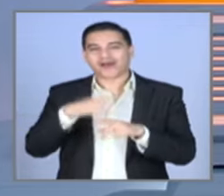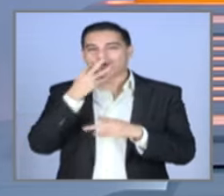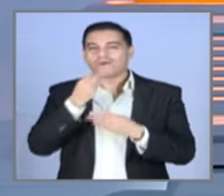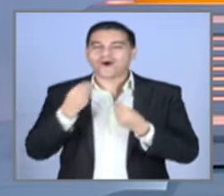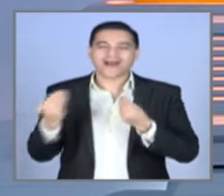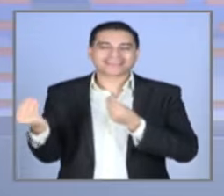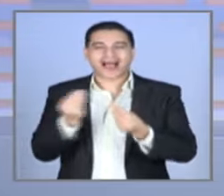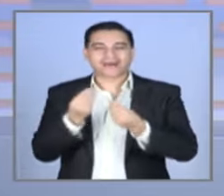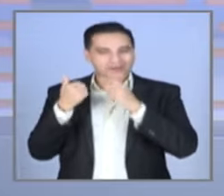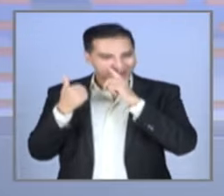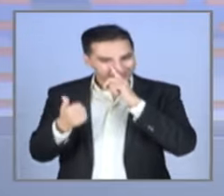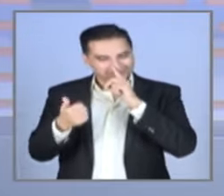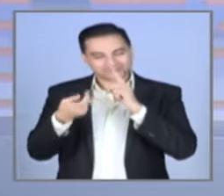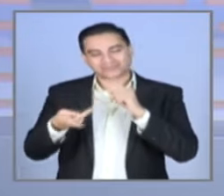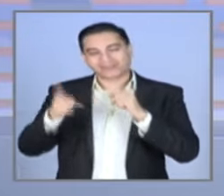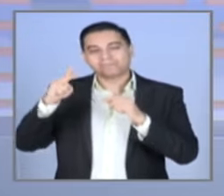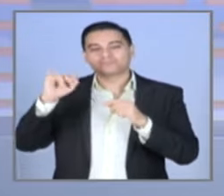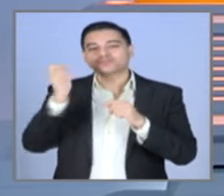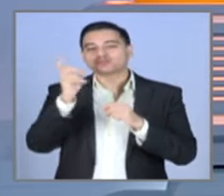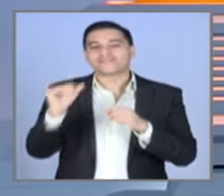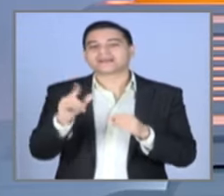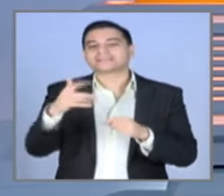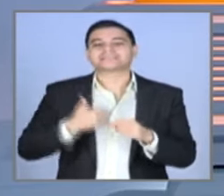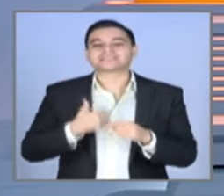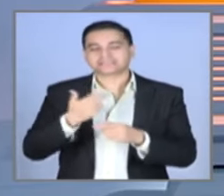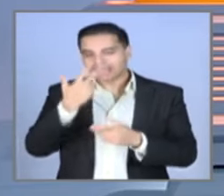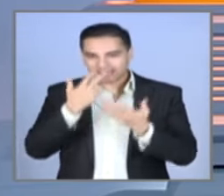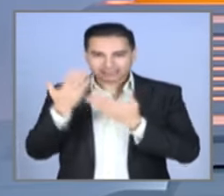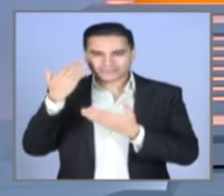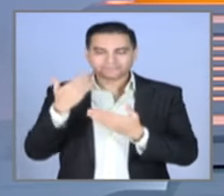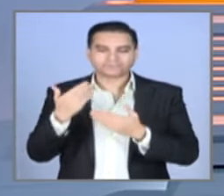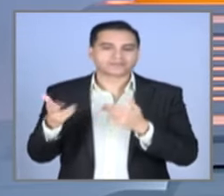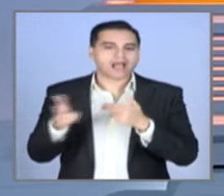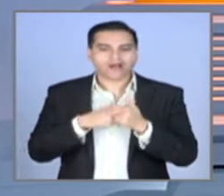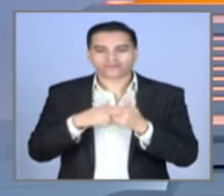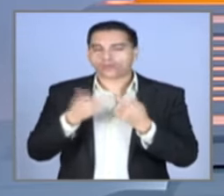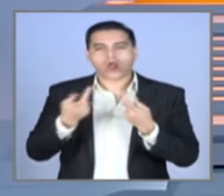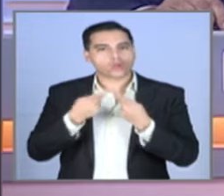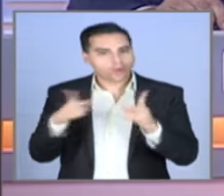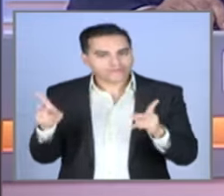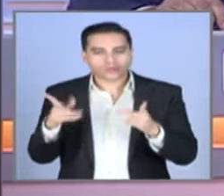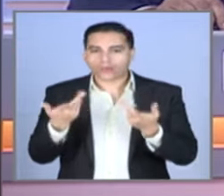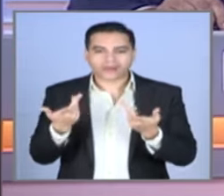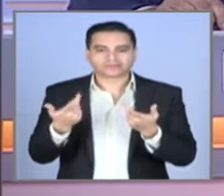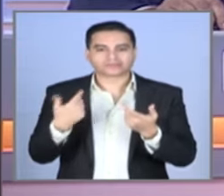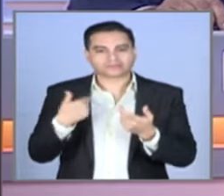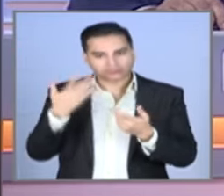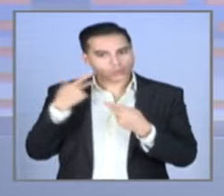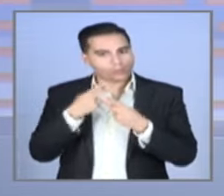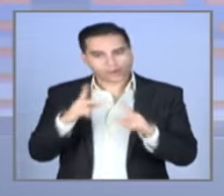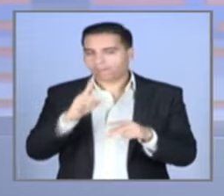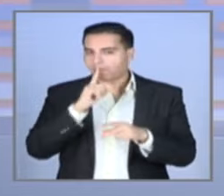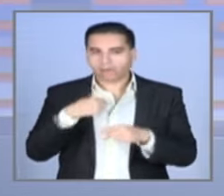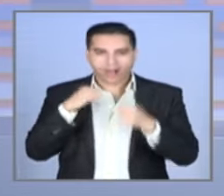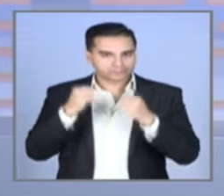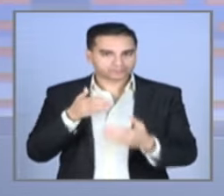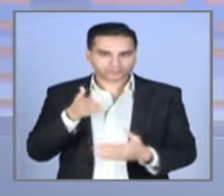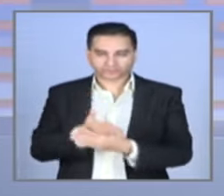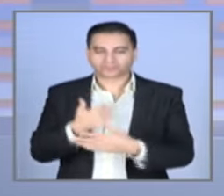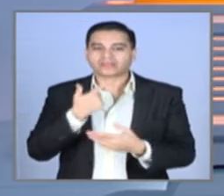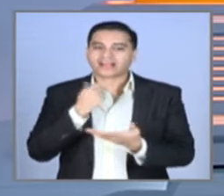لله. مصطفى، احساسك ايه وانت بتشارك؟ كنت معترض في الاول ولا وافقت على طول؟ لا وافقت على طول. على طول. كان